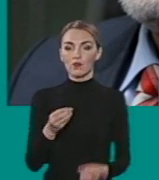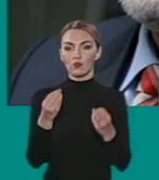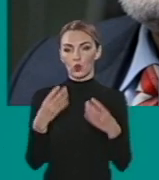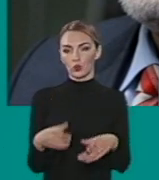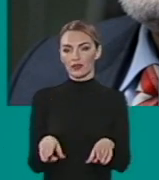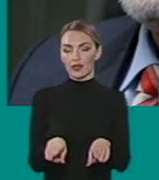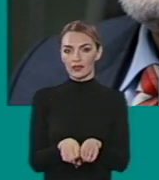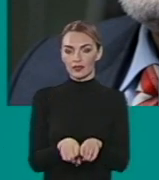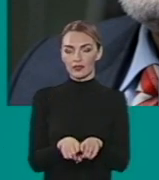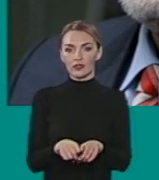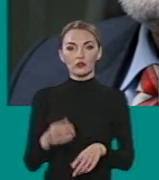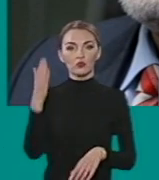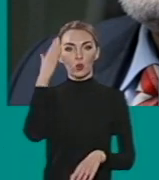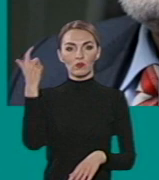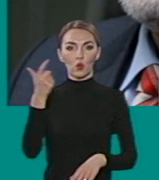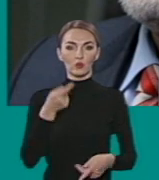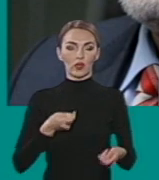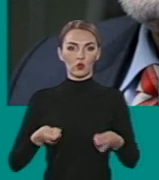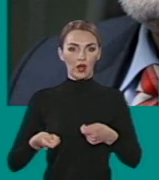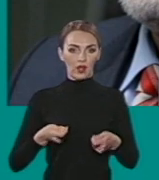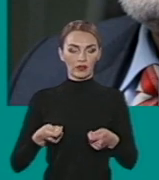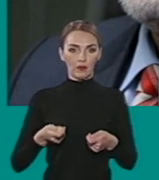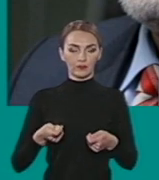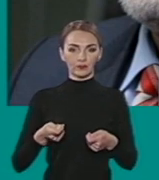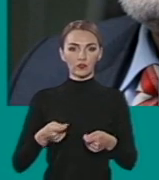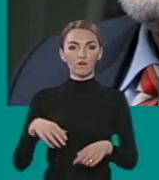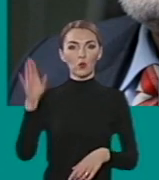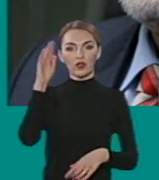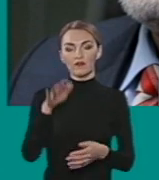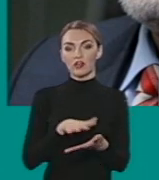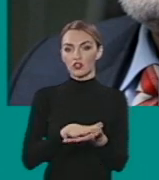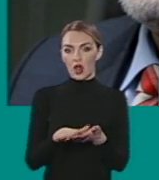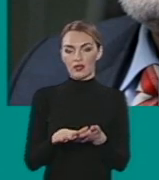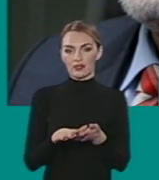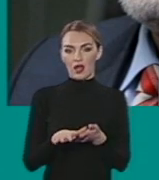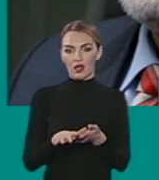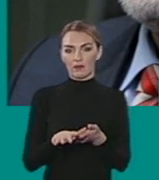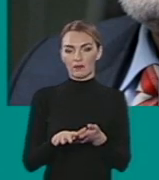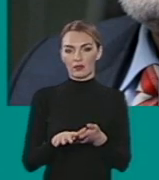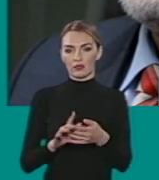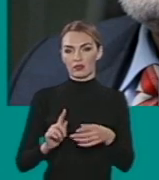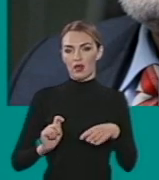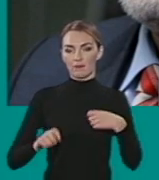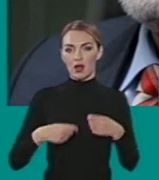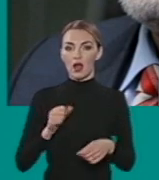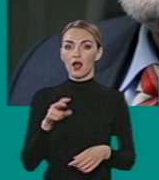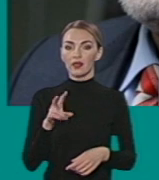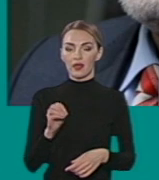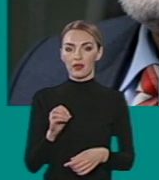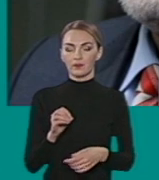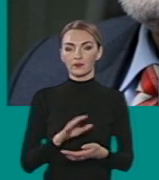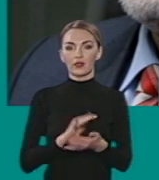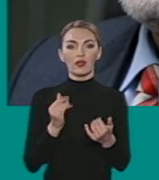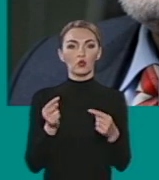такий спосіб господарювання, що вода витрачається дарма, питна, я маю на увазі. Але дійсно для того,